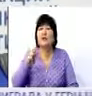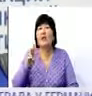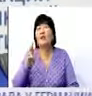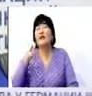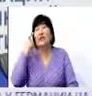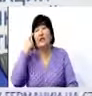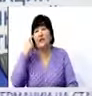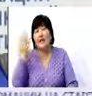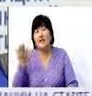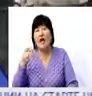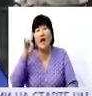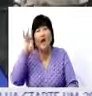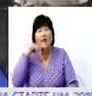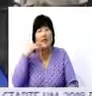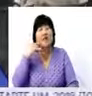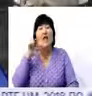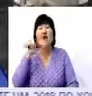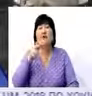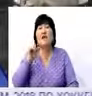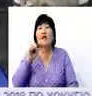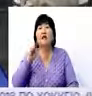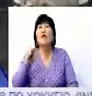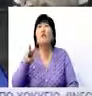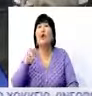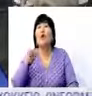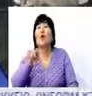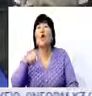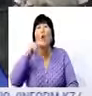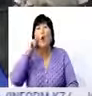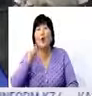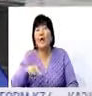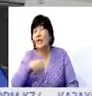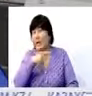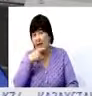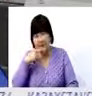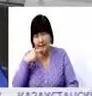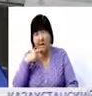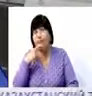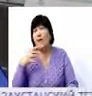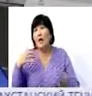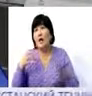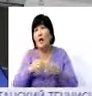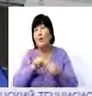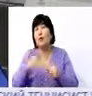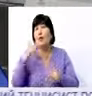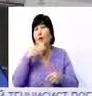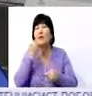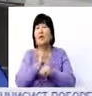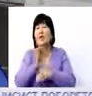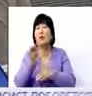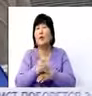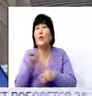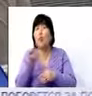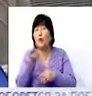Киргизия, Азербайджан, Афганистан, Монголия, Украина, Россия. Компания, кроме риса, производит